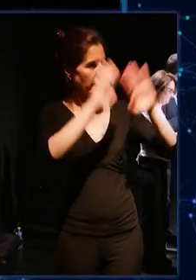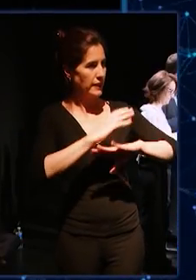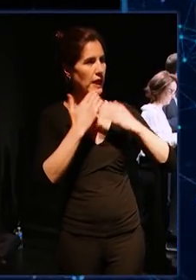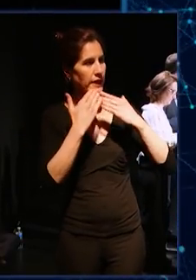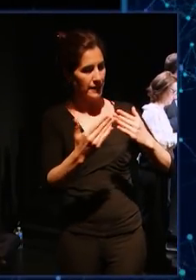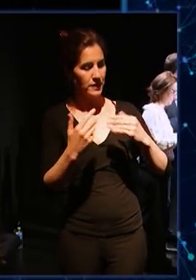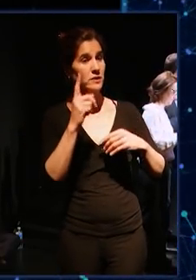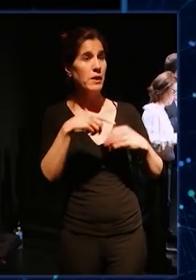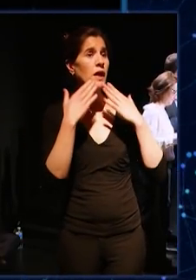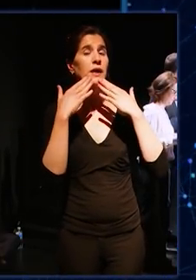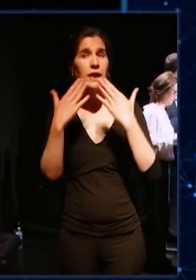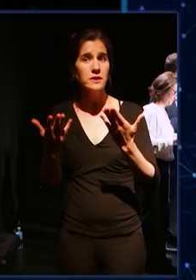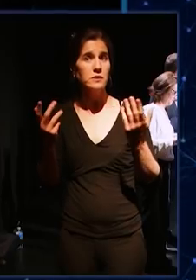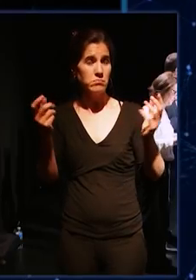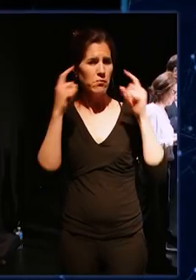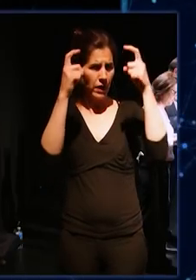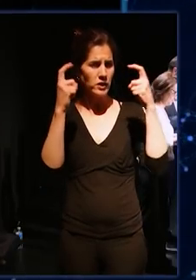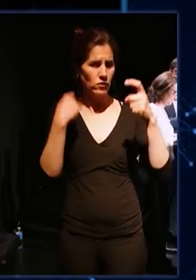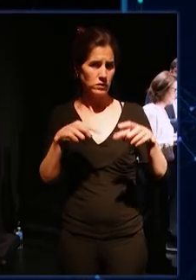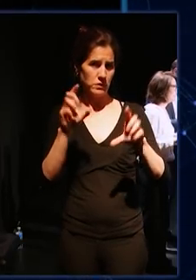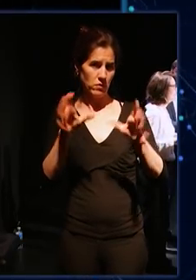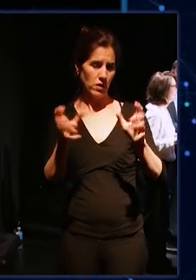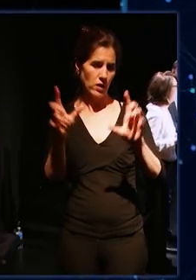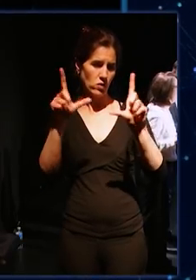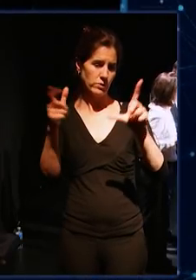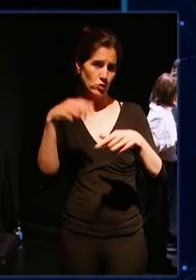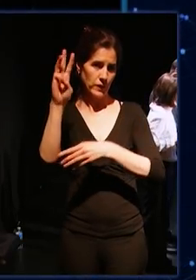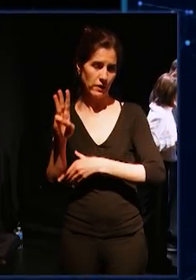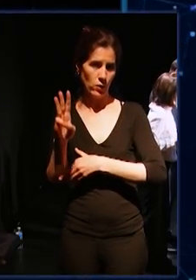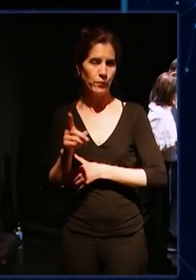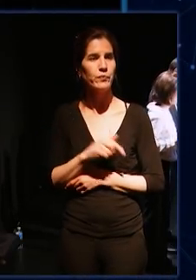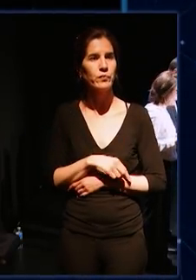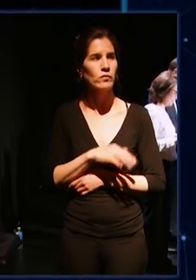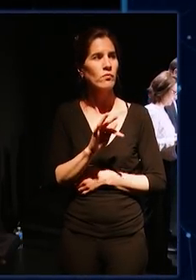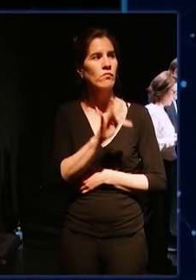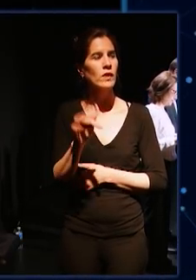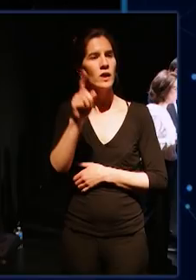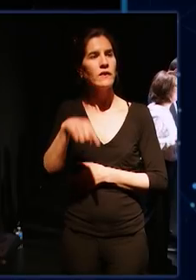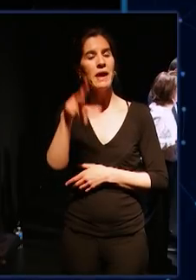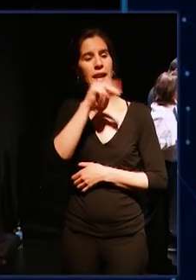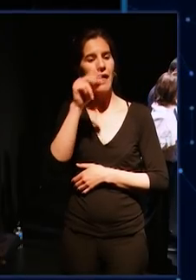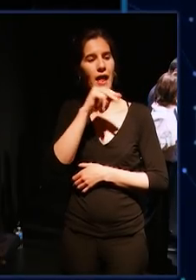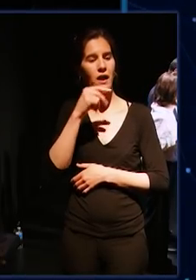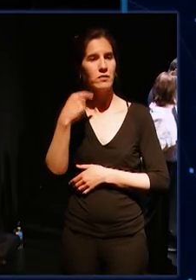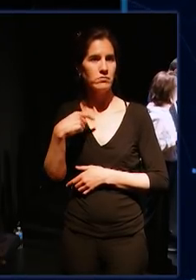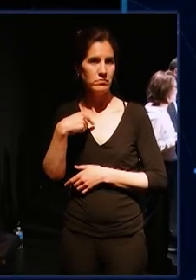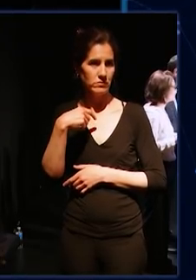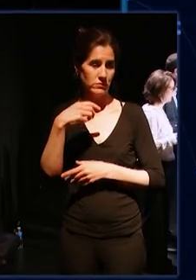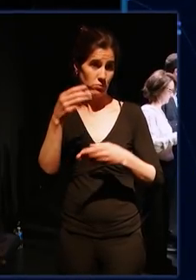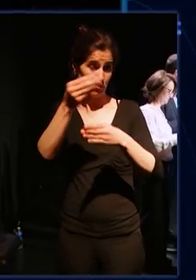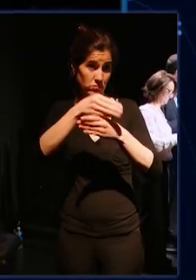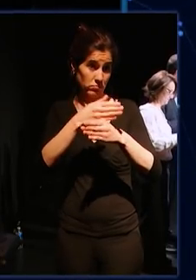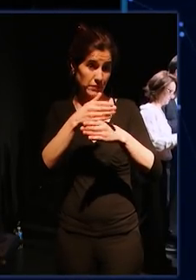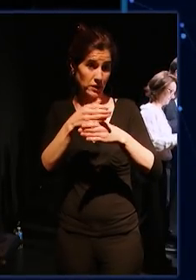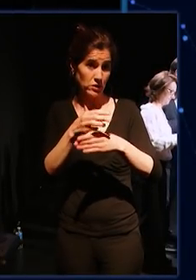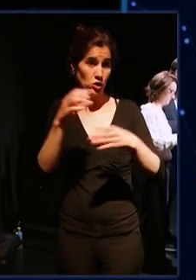gràcies per l'esforç a Ràdio Televisió de Cardedeu. Tenim també en Jordi Nadal de Junts per Cardedeu. Bona